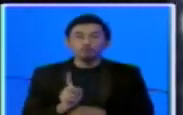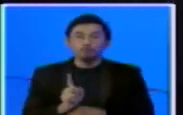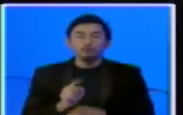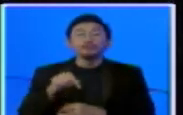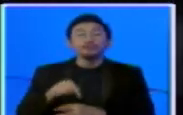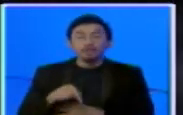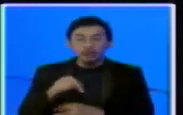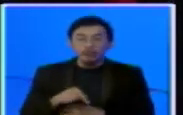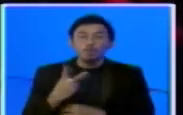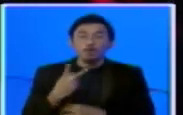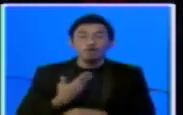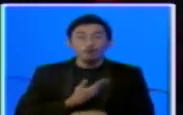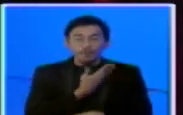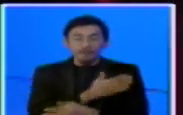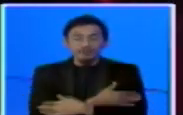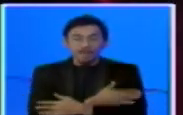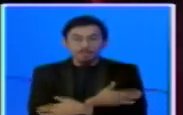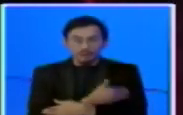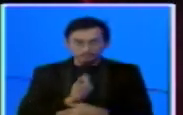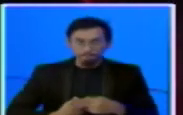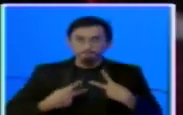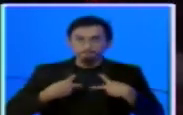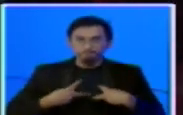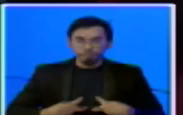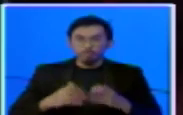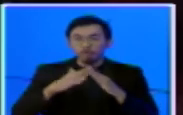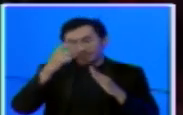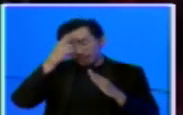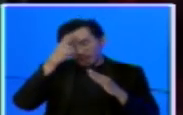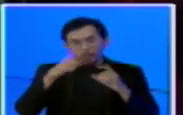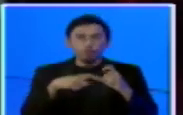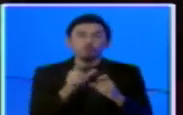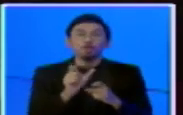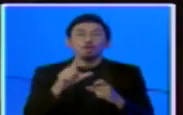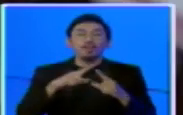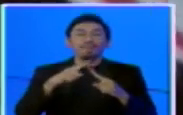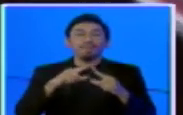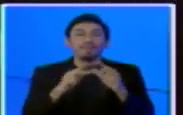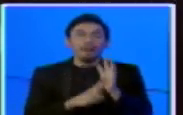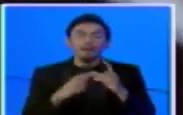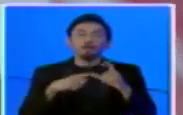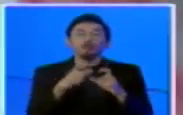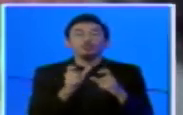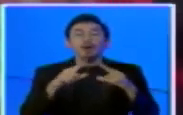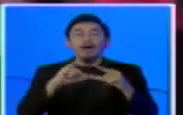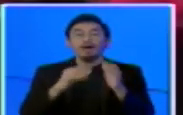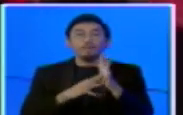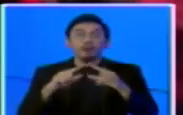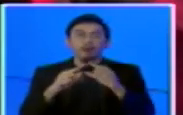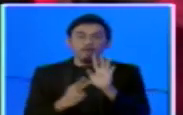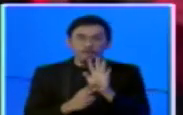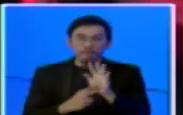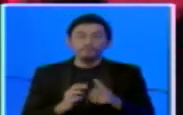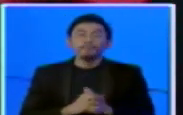korban masih diotopsi di Rumah Sakit Umum Sultan Sulaiman Serdang Bedagai. Selesai diotopsi, jenazah Pak Sutrini akan segera dimakamkan.